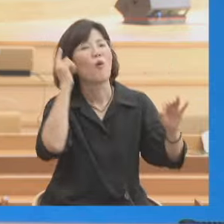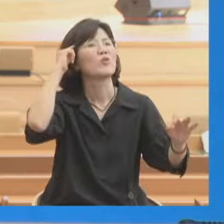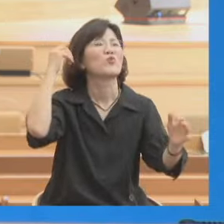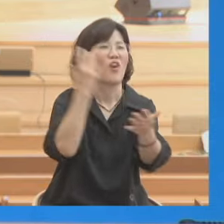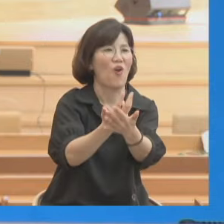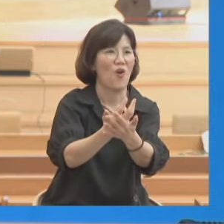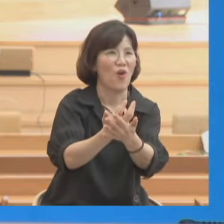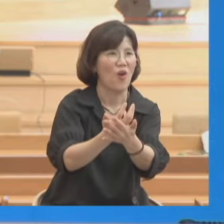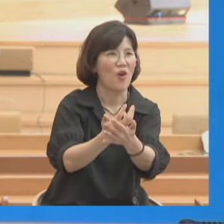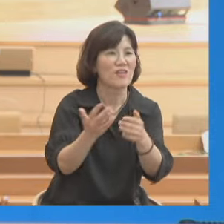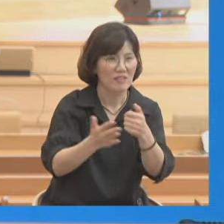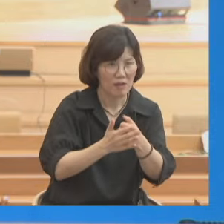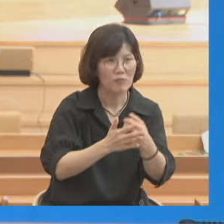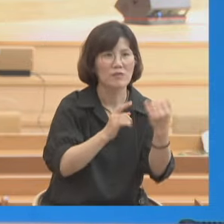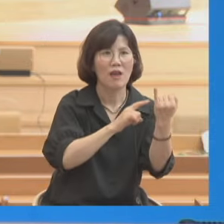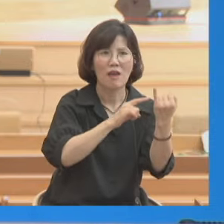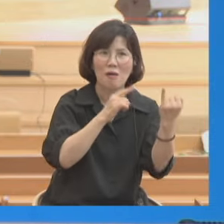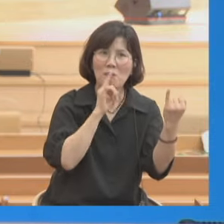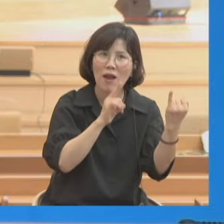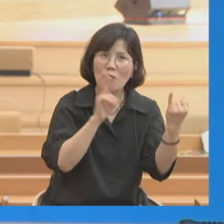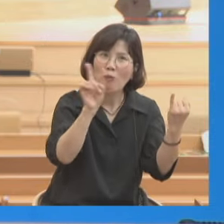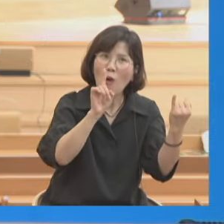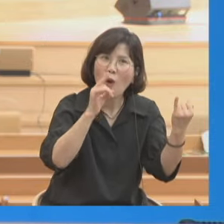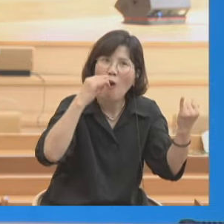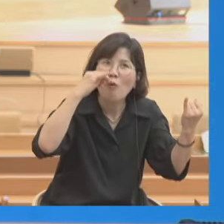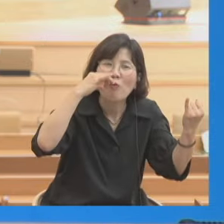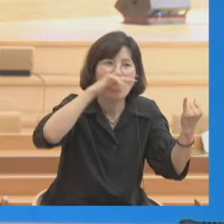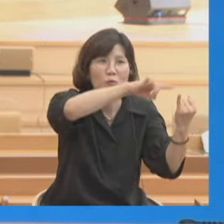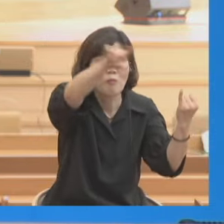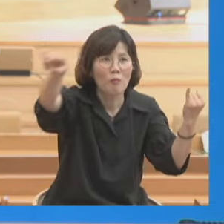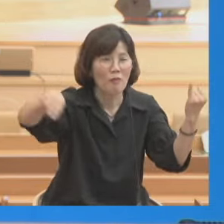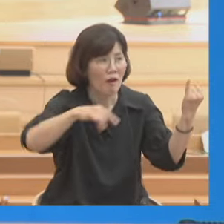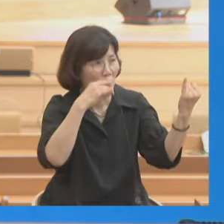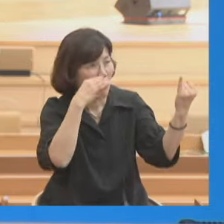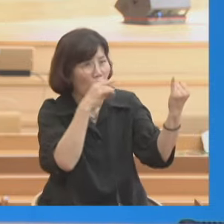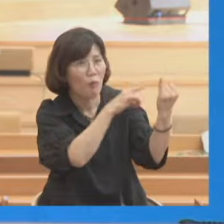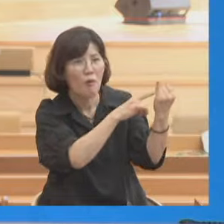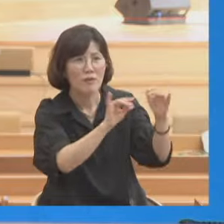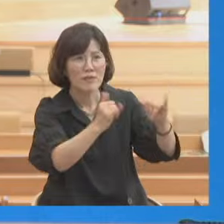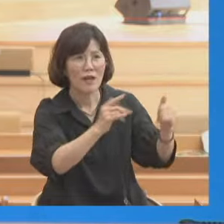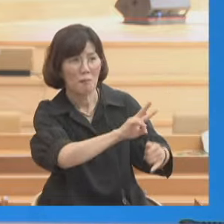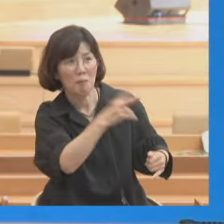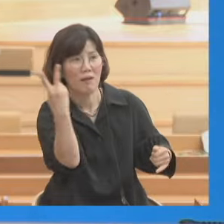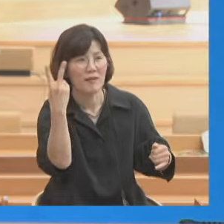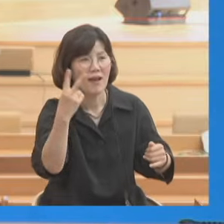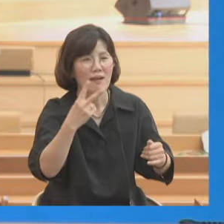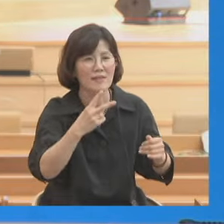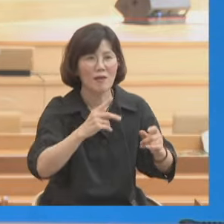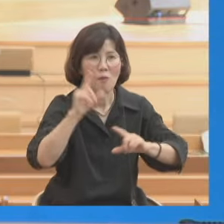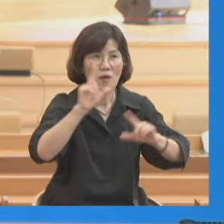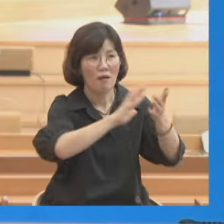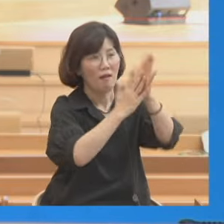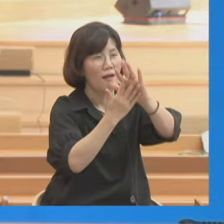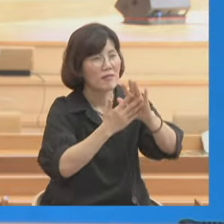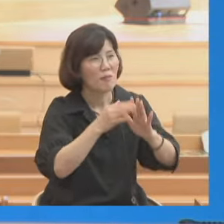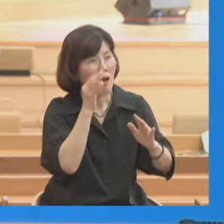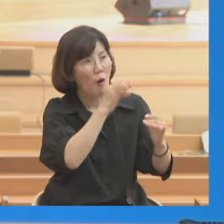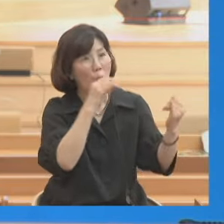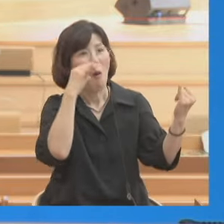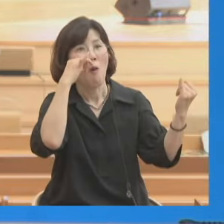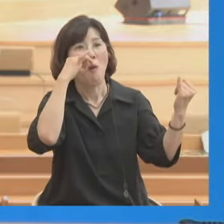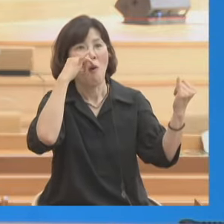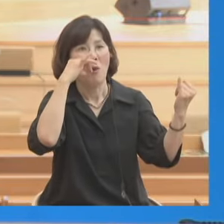거예요. 그래서 궁금했던 거예요. 도대체 뭐가 저 여인의 삶을 뒤바꿔놨는가? 그랬더니 예수님